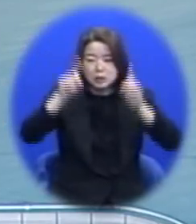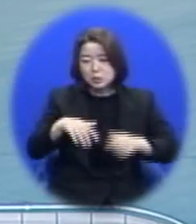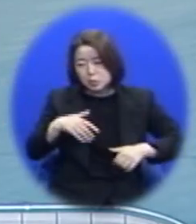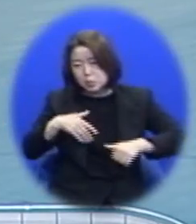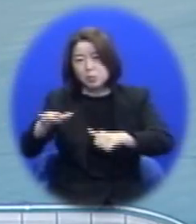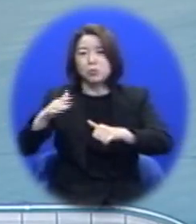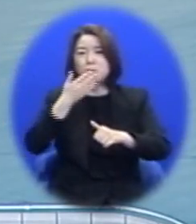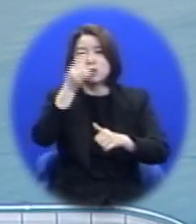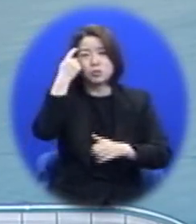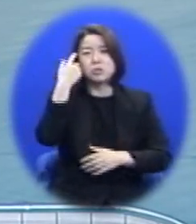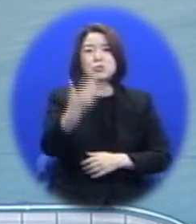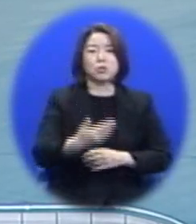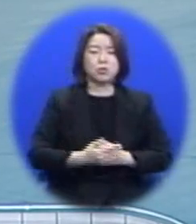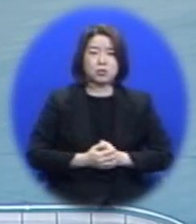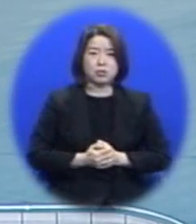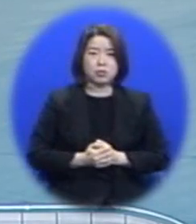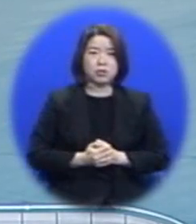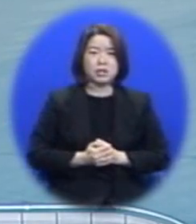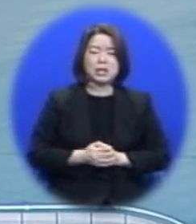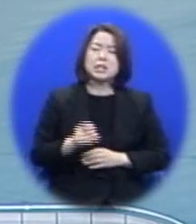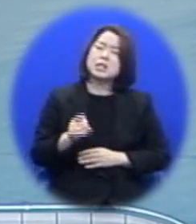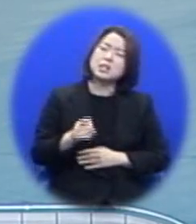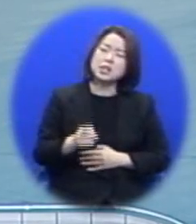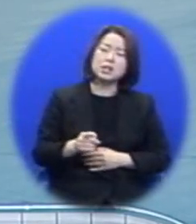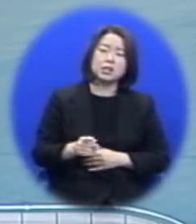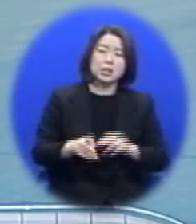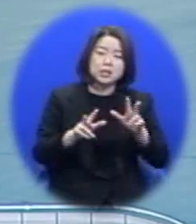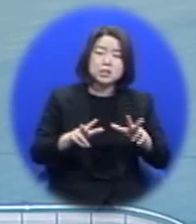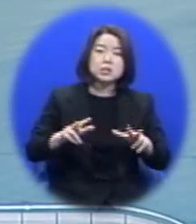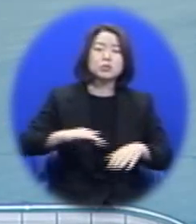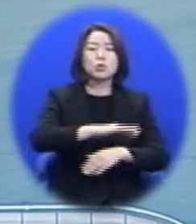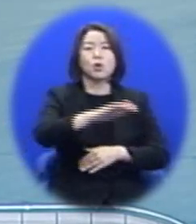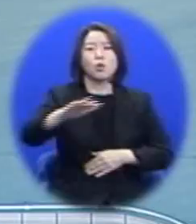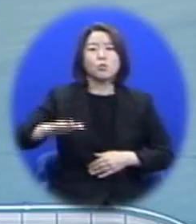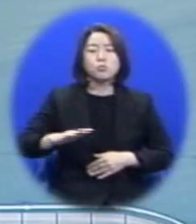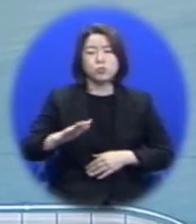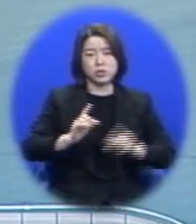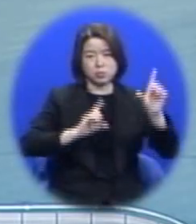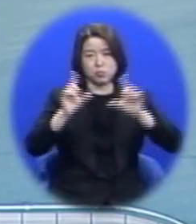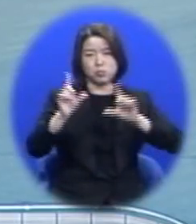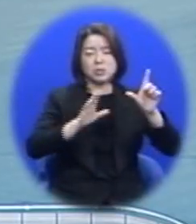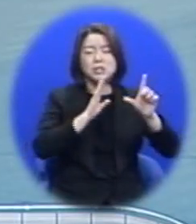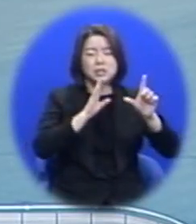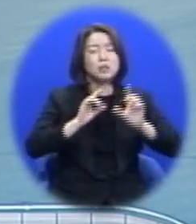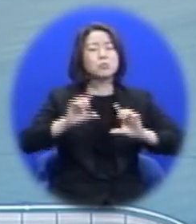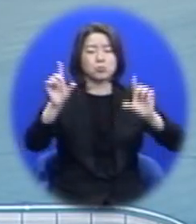말이에요. 여러분, 이것이 지금 현재 우리들의 실상이에요.